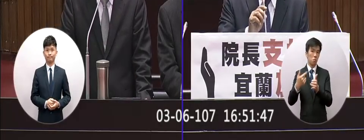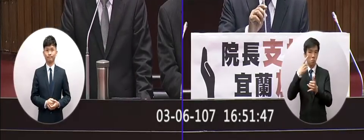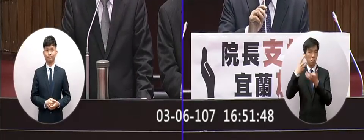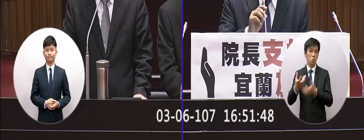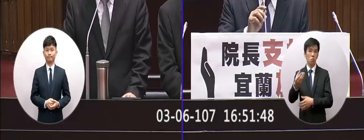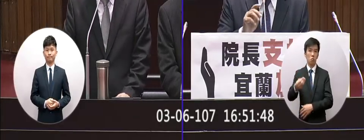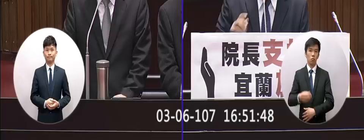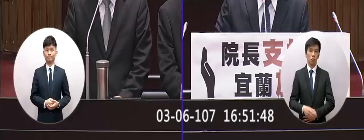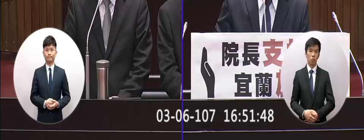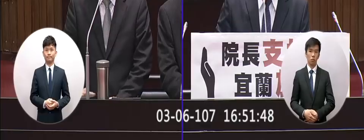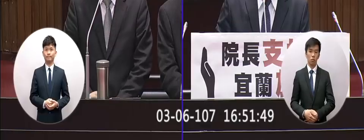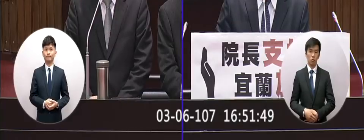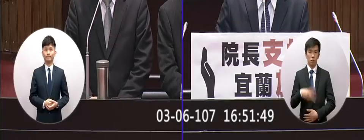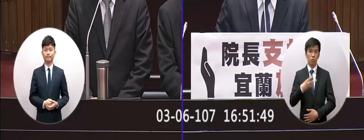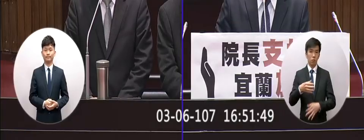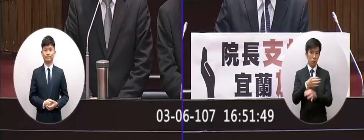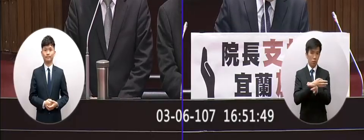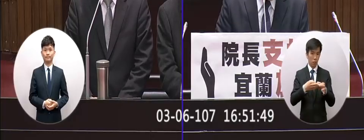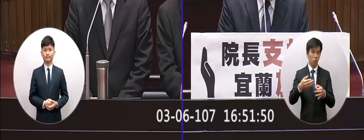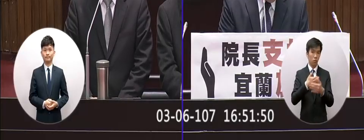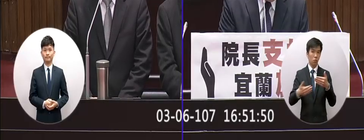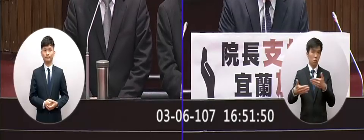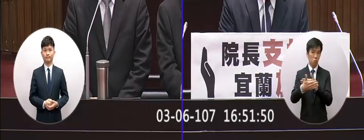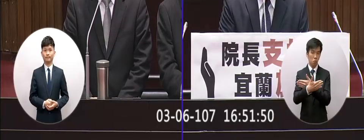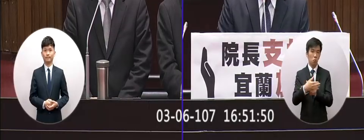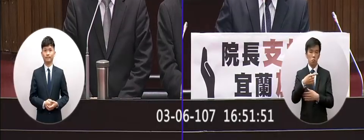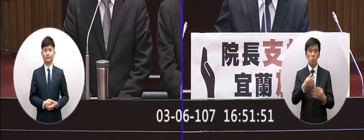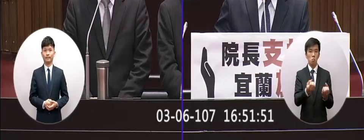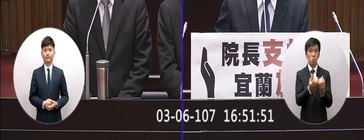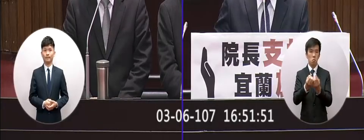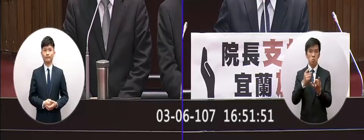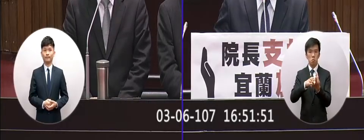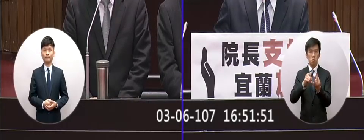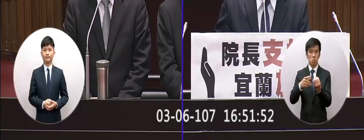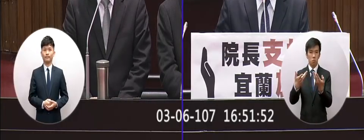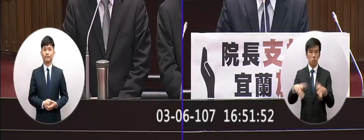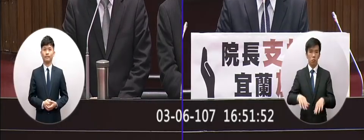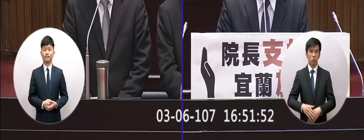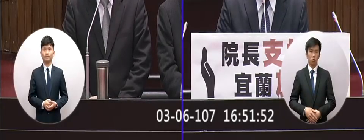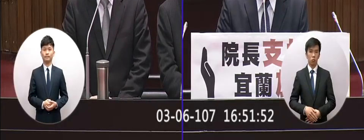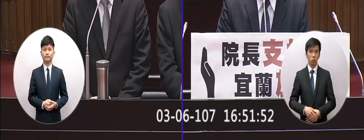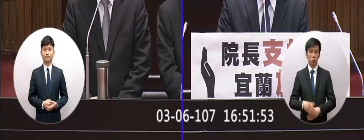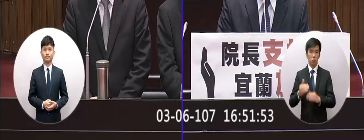面，在交通建设方面比比皆是的，造成我们城